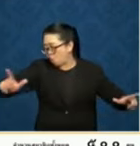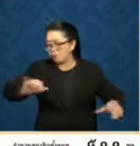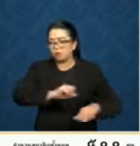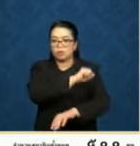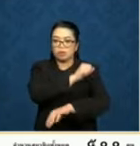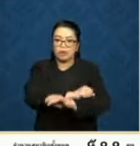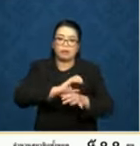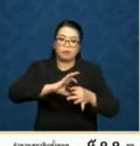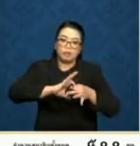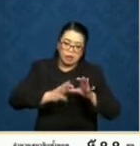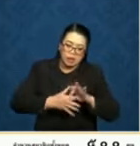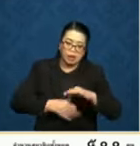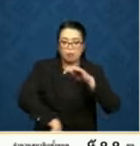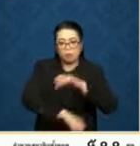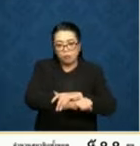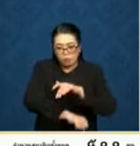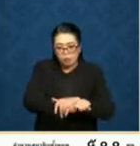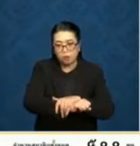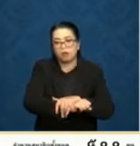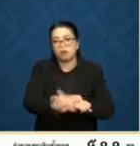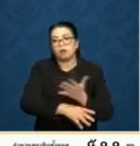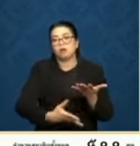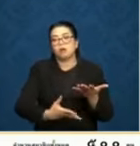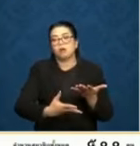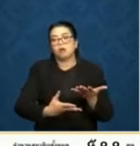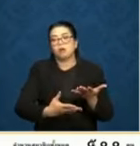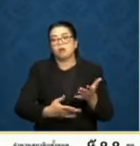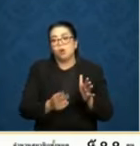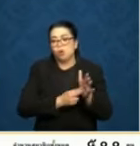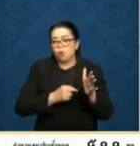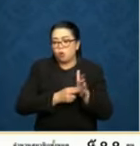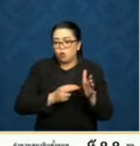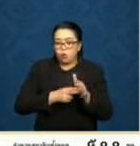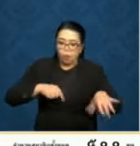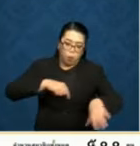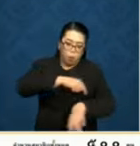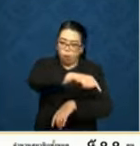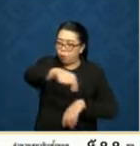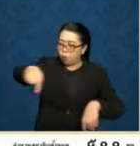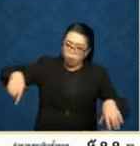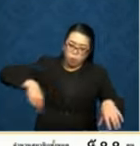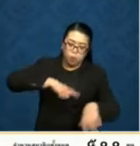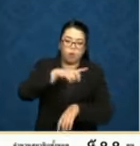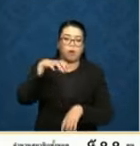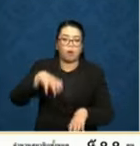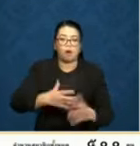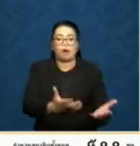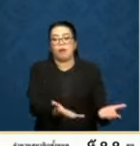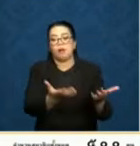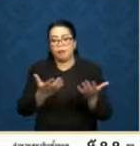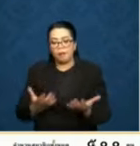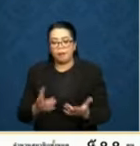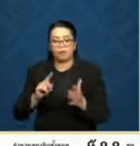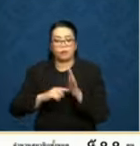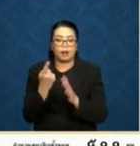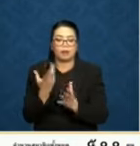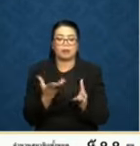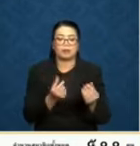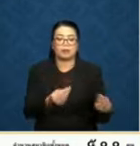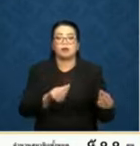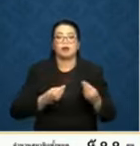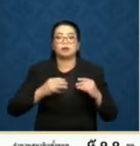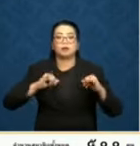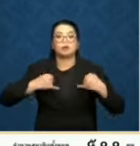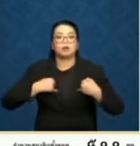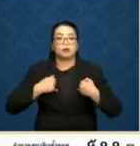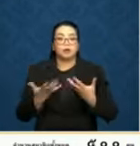ไม่วาจะเป็นสนามฟุตบอนแล้วก็รวมทั้ลู่วงเป็พื้นที่ขนัดใหญ่ที่การเคหาได้รบมาตงแต่ตอนแรกและก็สามาร